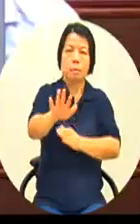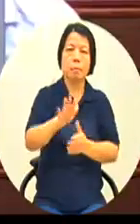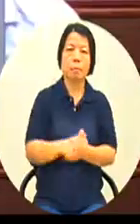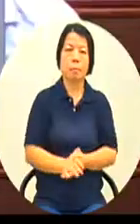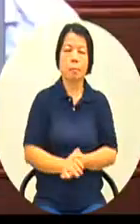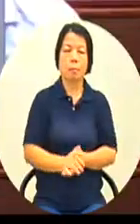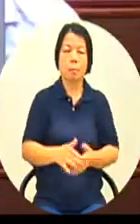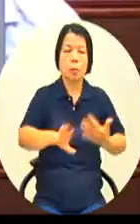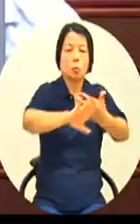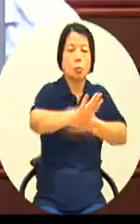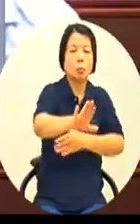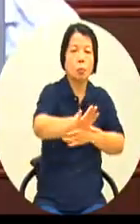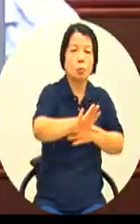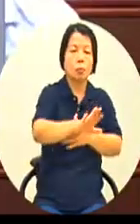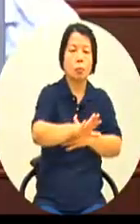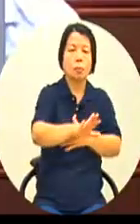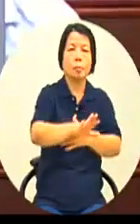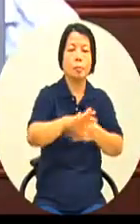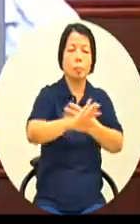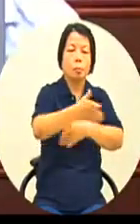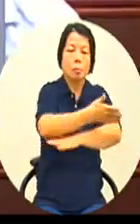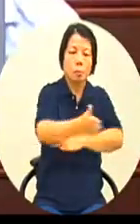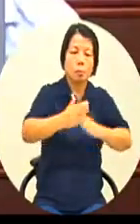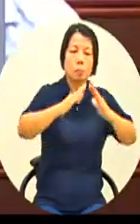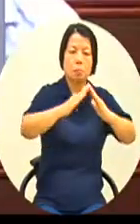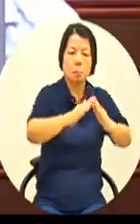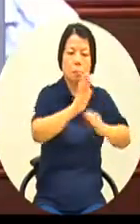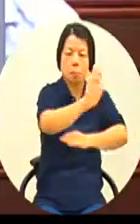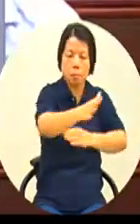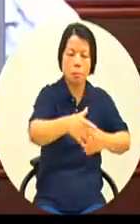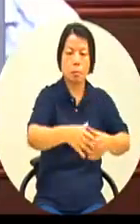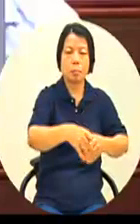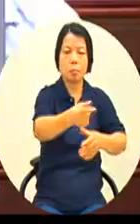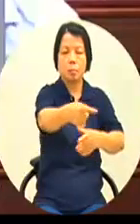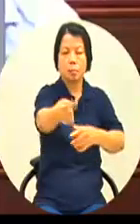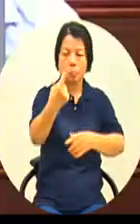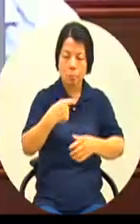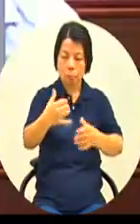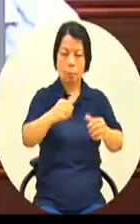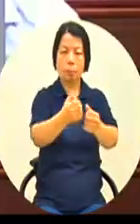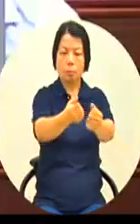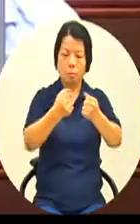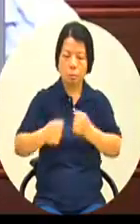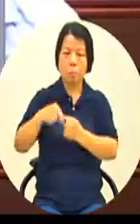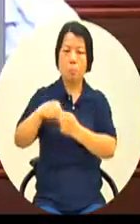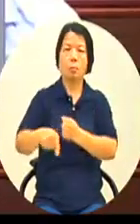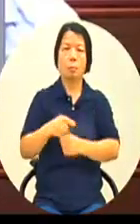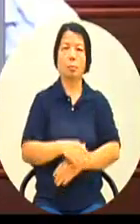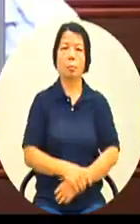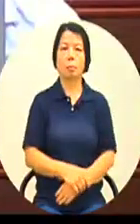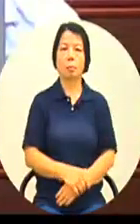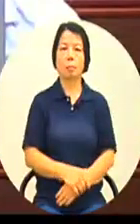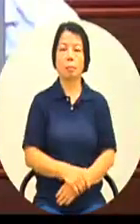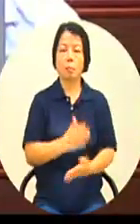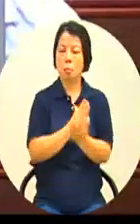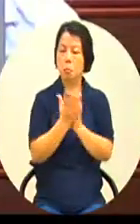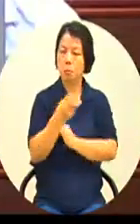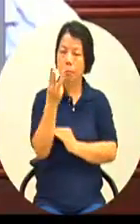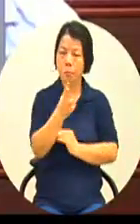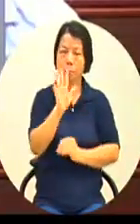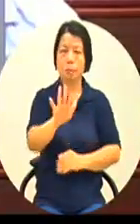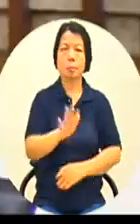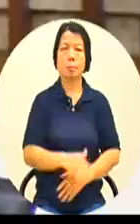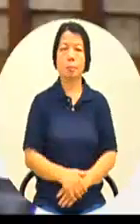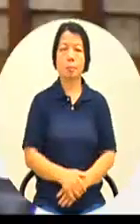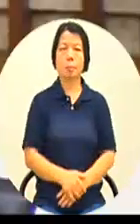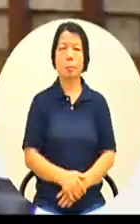咱本市，啊，伊本来是啊伫外县市收的。啊，无得收伫咱遮缴的、 這個， 所以有三大类啦。 咱的